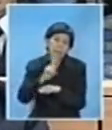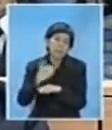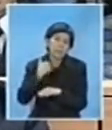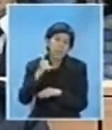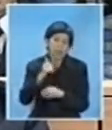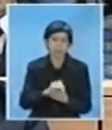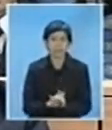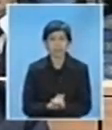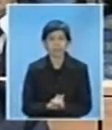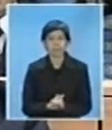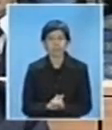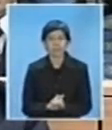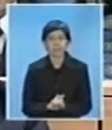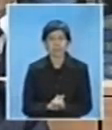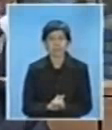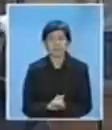ขอบพระคุณครับ ครับ